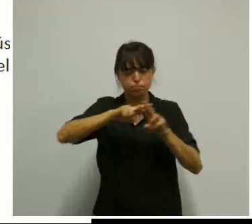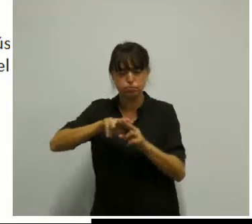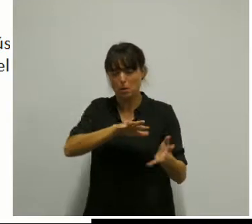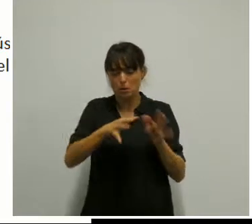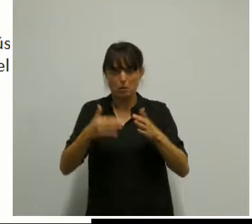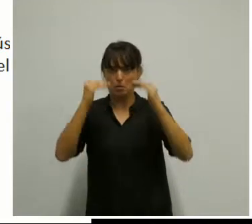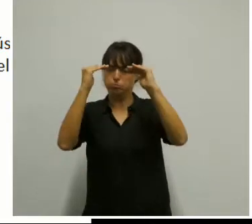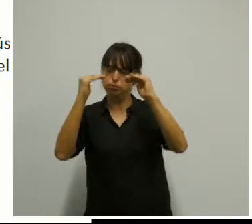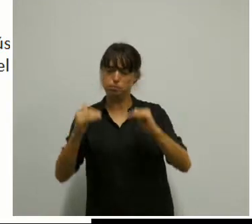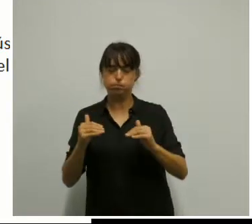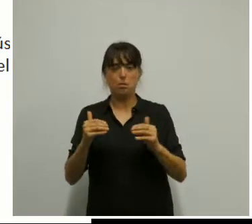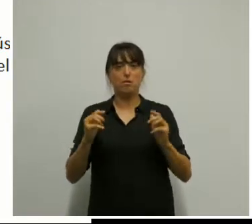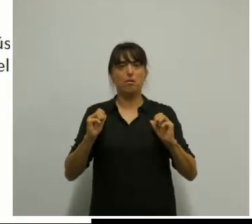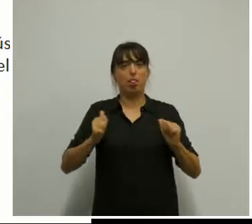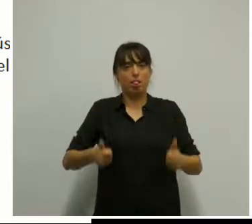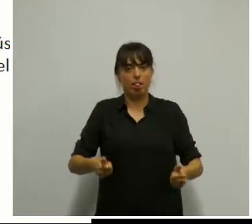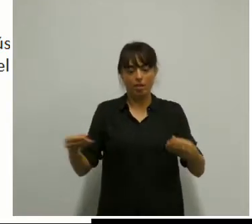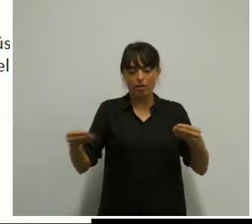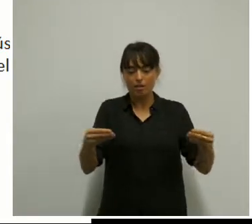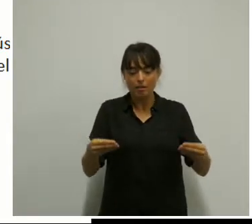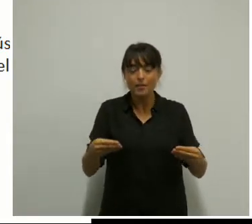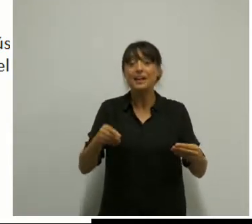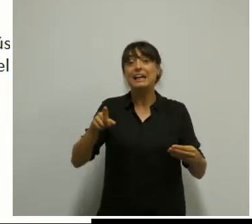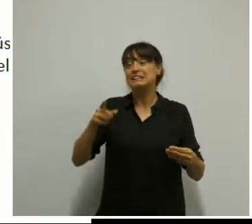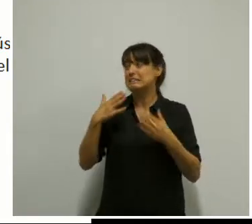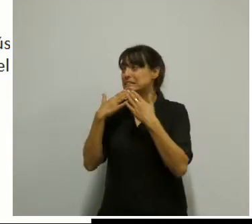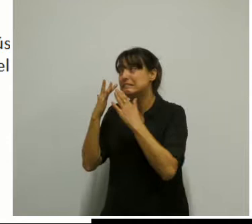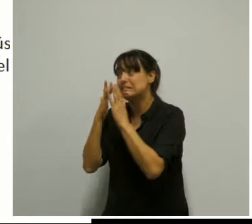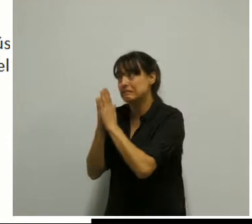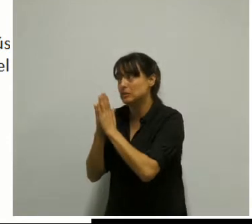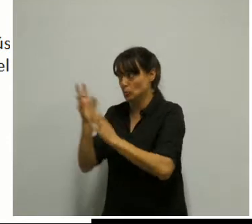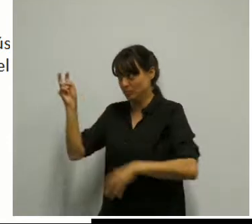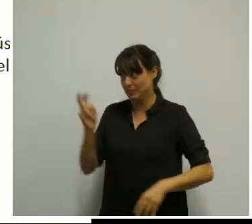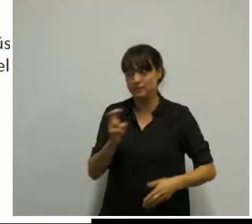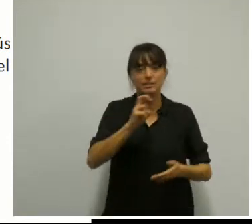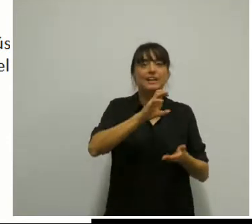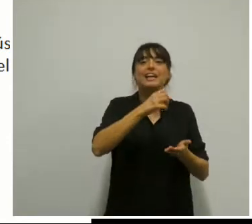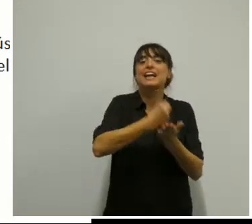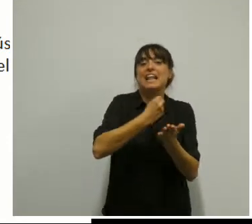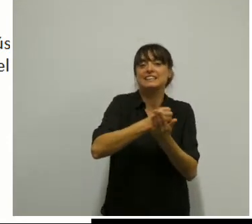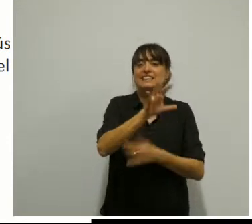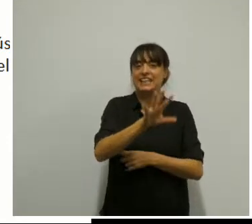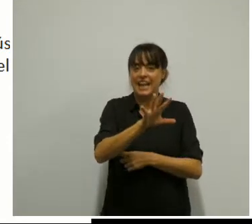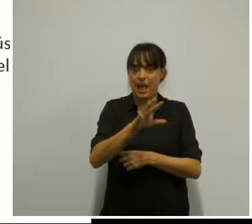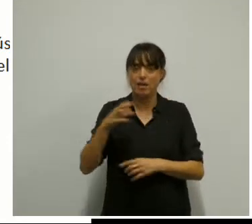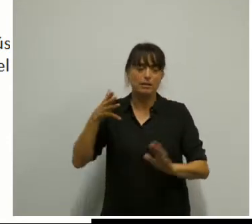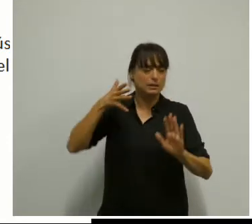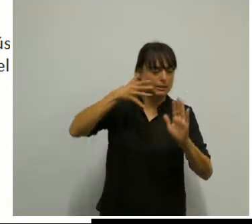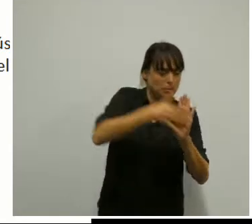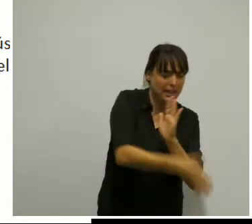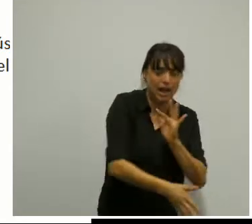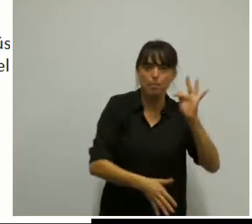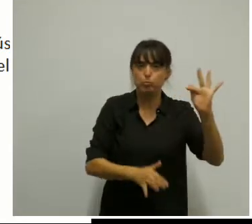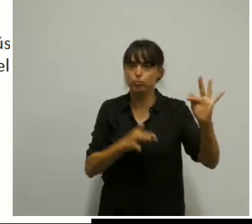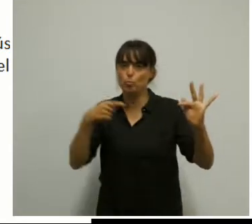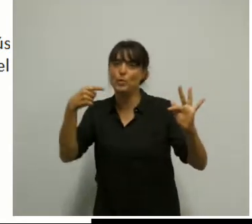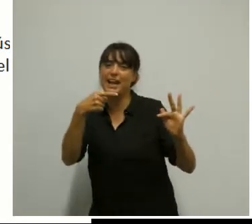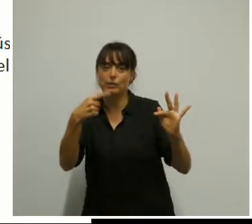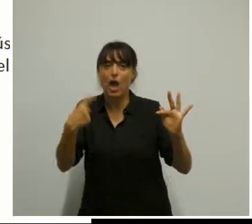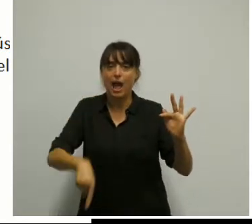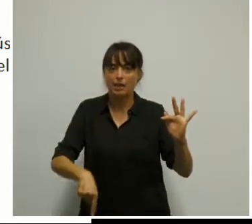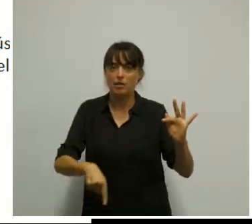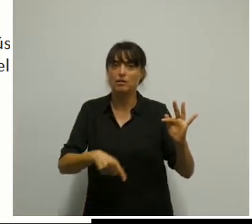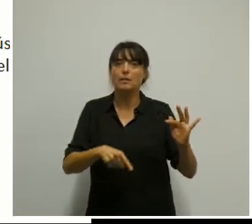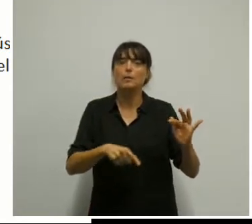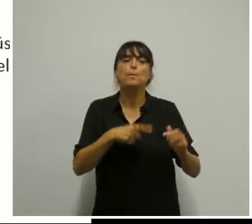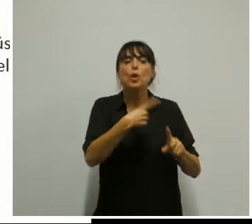conquerir i vaig aconseguir que vingués a les classes dels nens de cinquè que els hi expliqués la DAFO. Vull dir, quins problemes teníem en el pati, què podríem fer. I